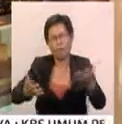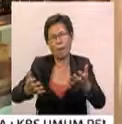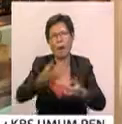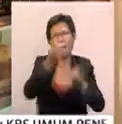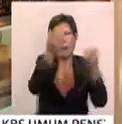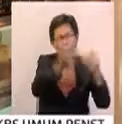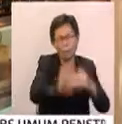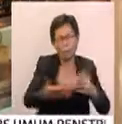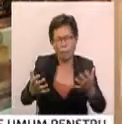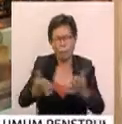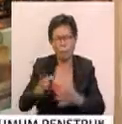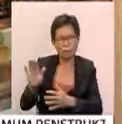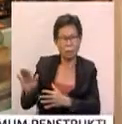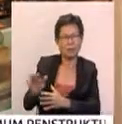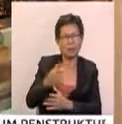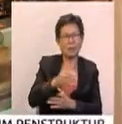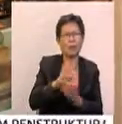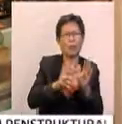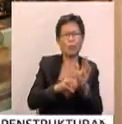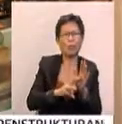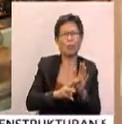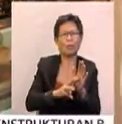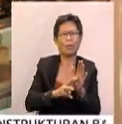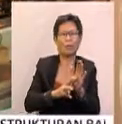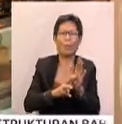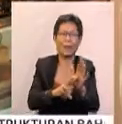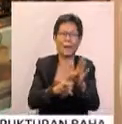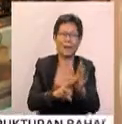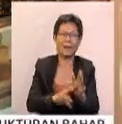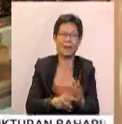sebagai produk influencer juga. Alhamdulillah.